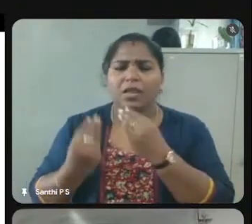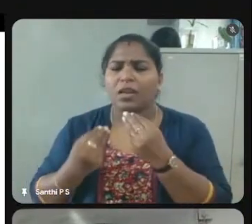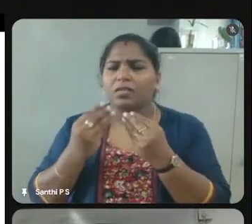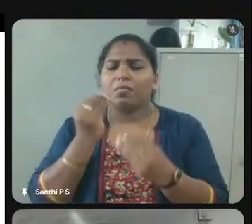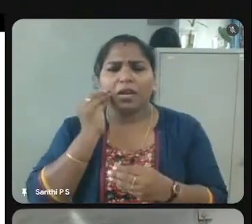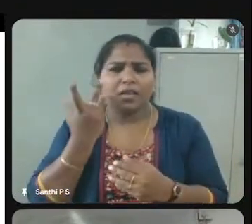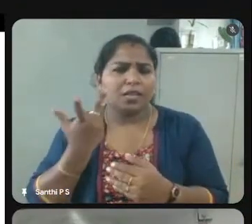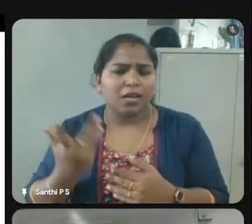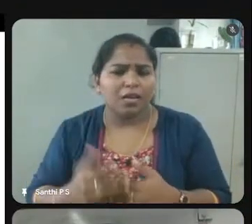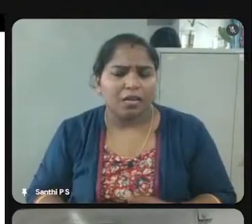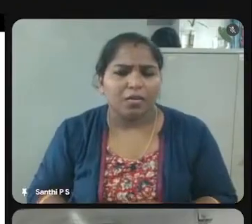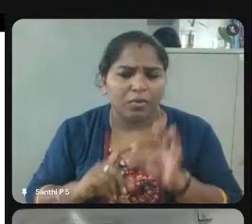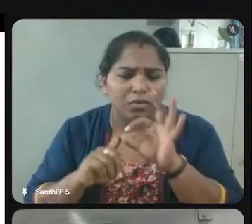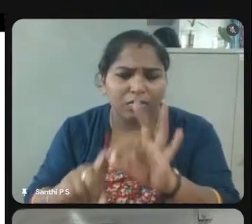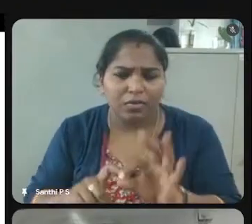ഉണ്ടായിരുന്നു?